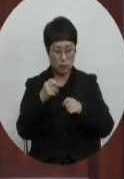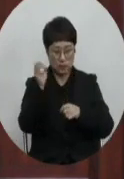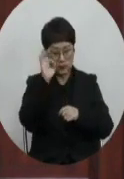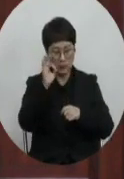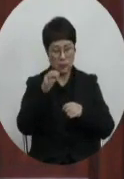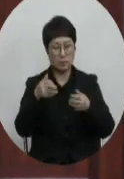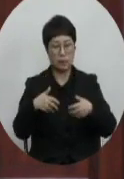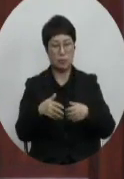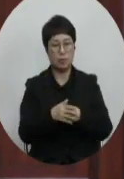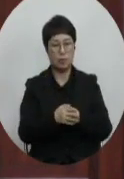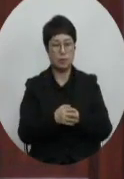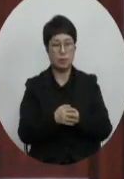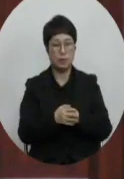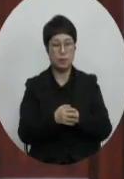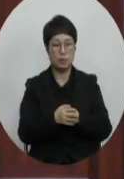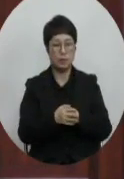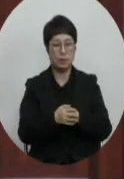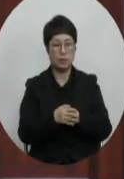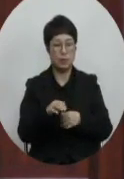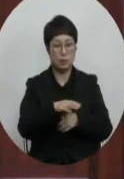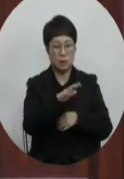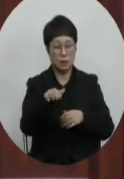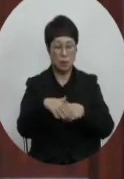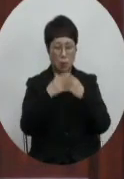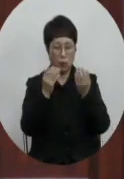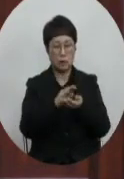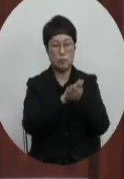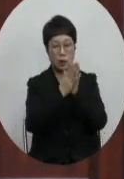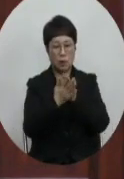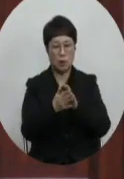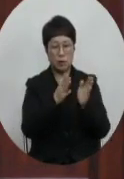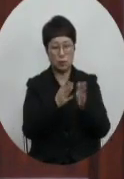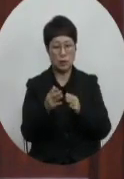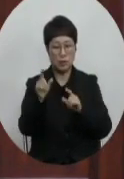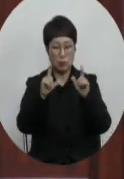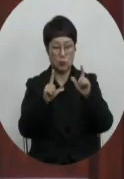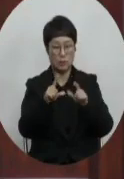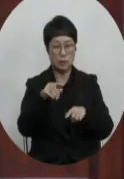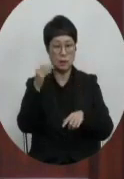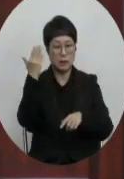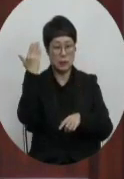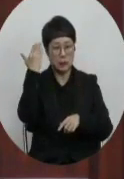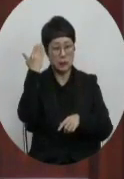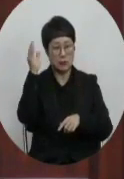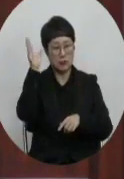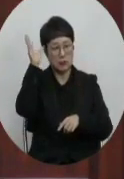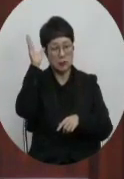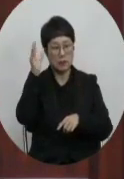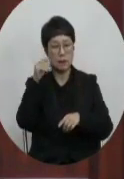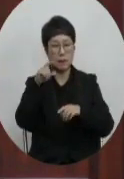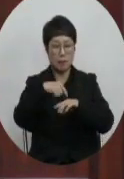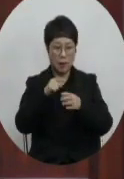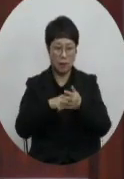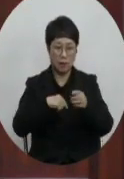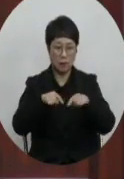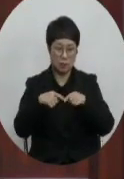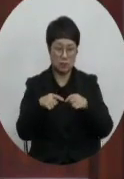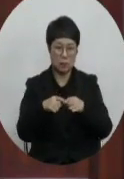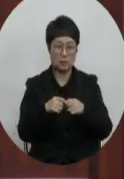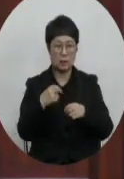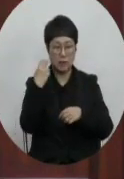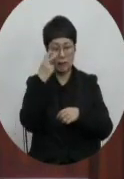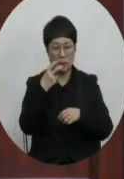필요합니다. 우리 모두의 변화와 준비된 모습을 기대하는 마음으로 정책을 점검하고